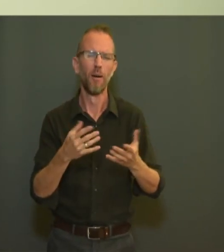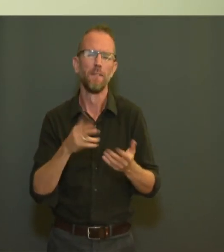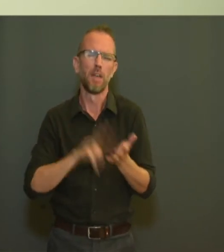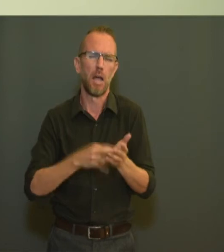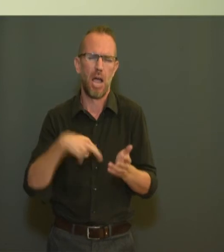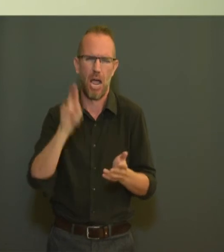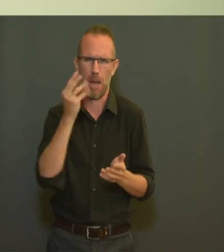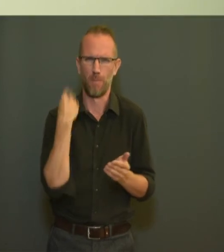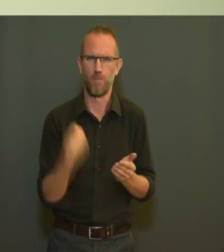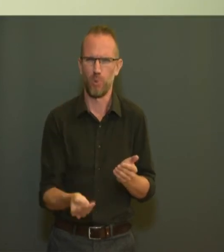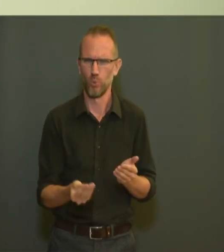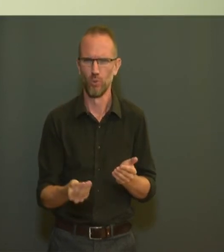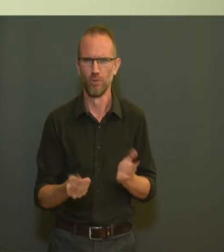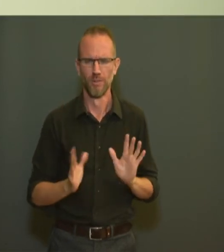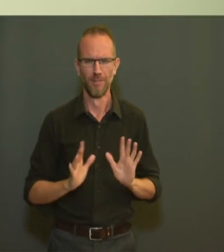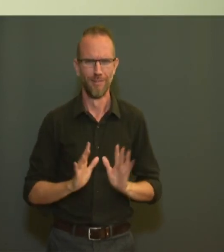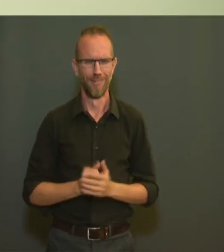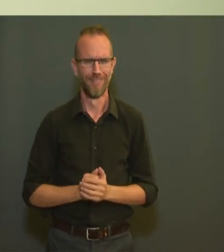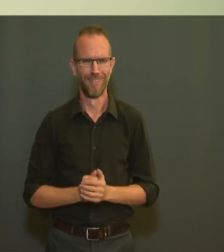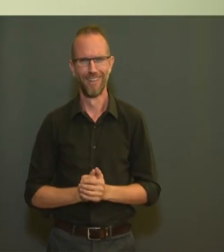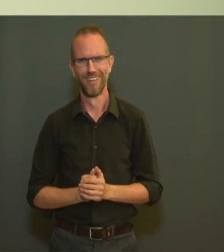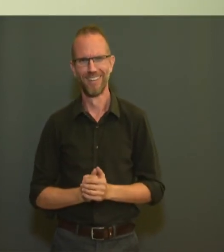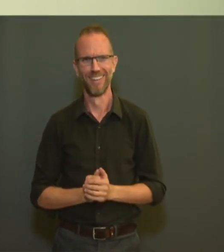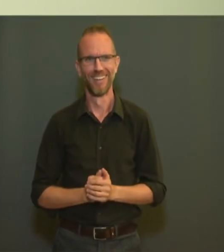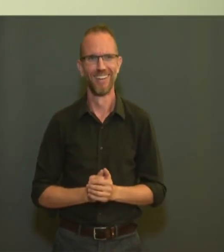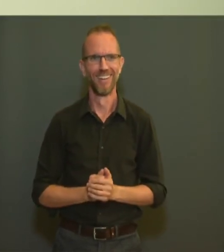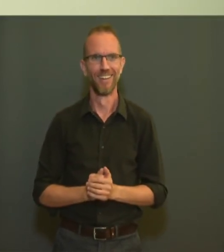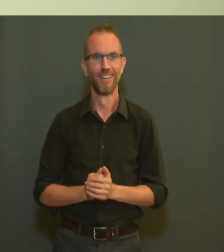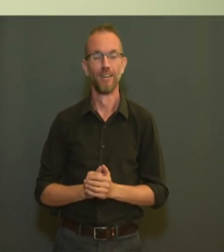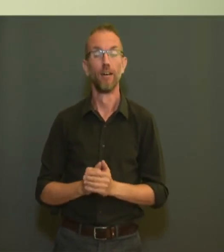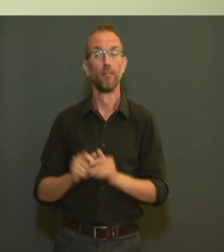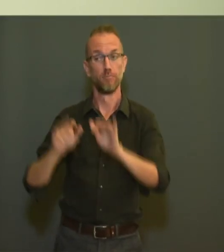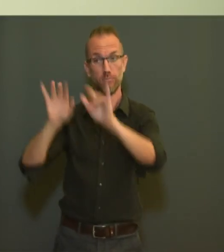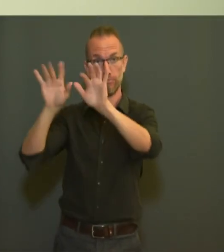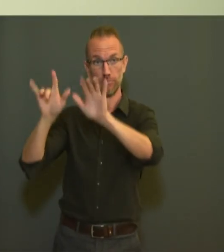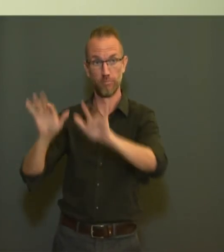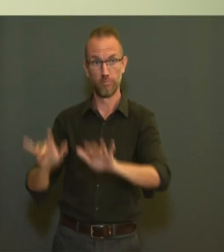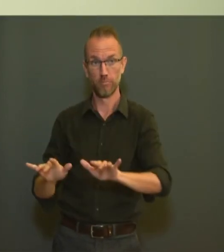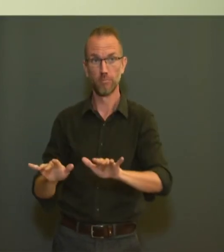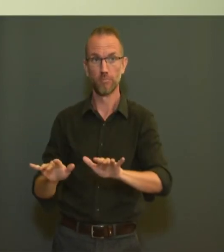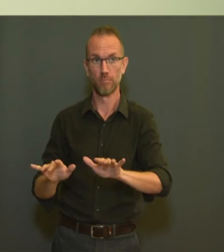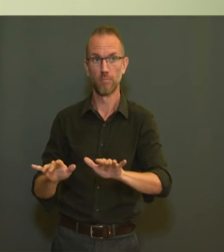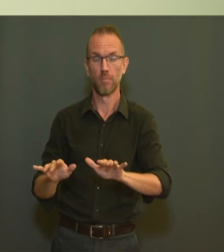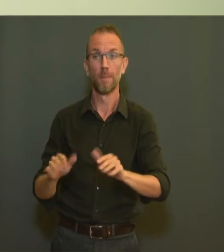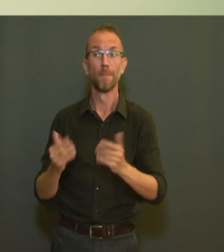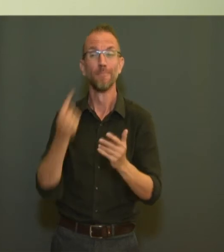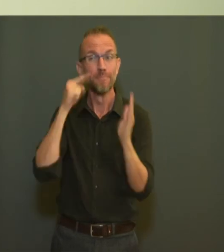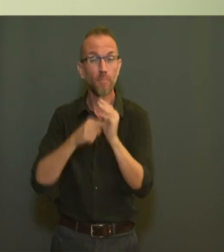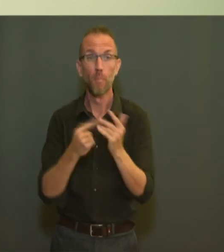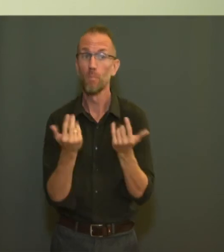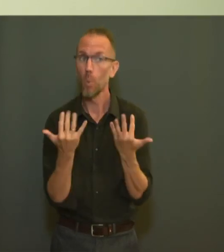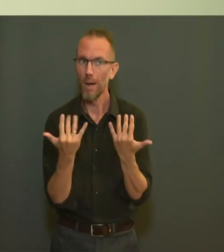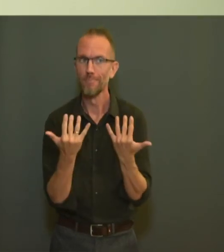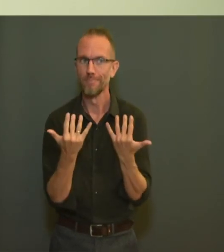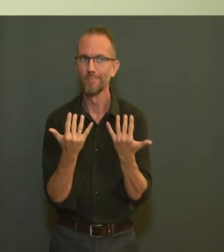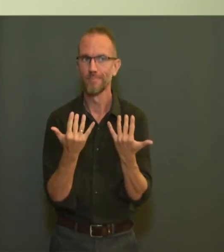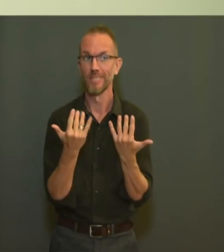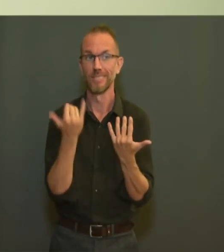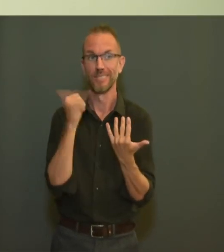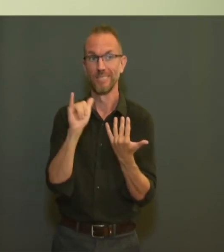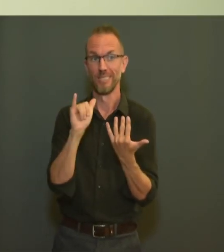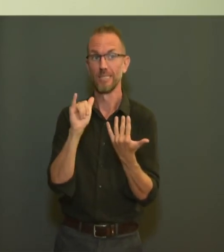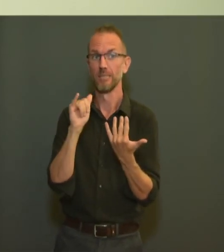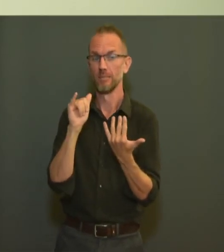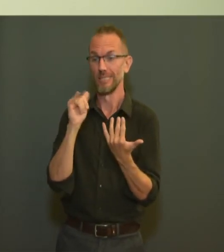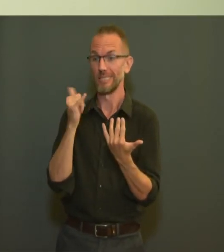Ça doit être rempli dans quelles conditions? Mais ça doit être fait si vous comptez séjourner plus de 48 heures, vous savez séjourner plus de